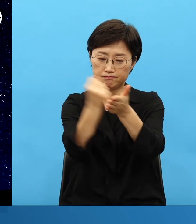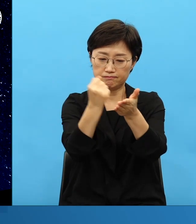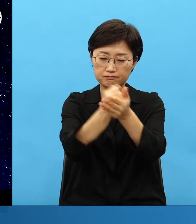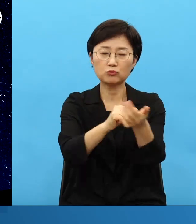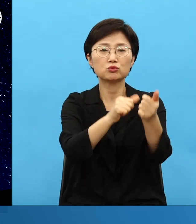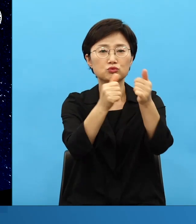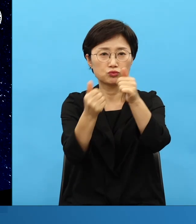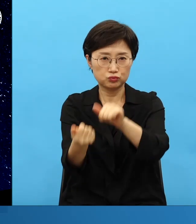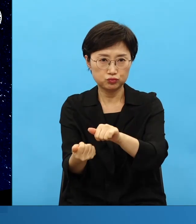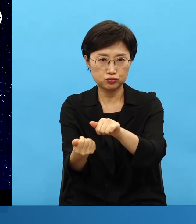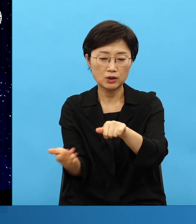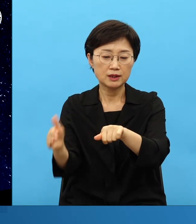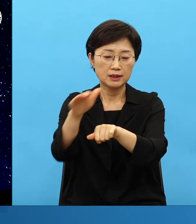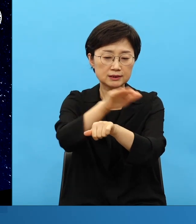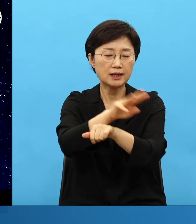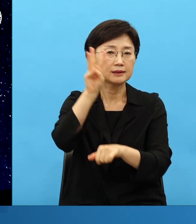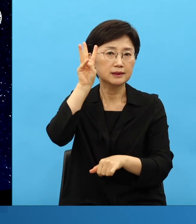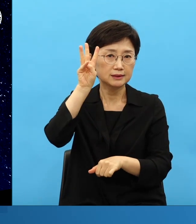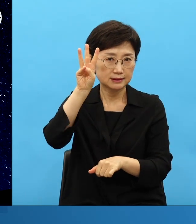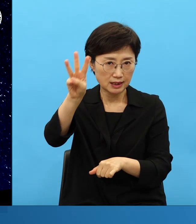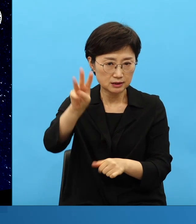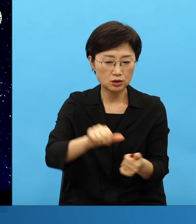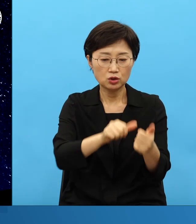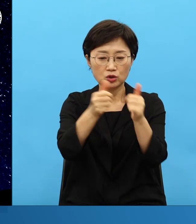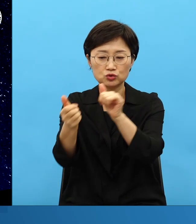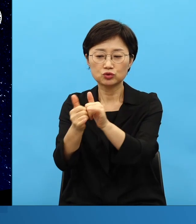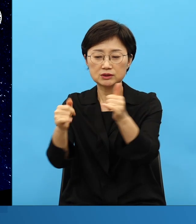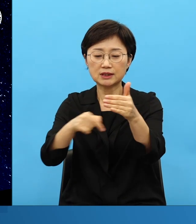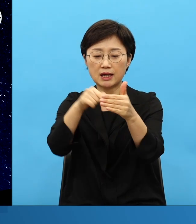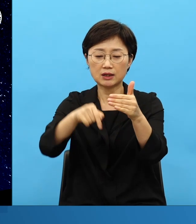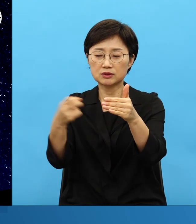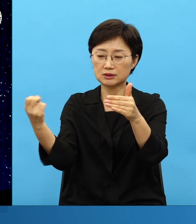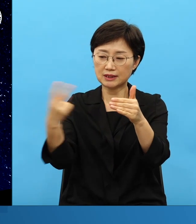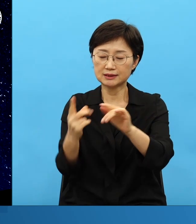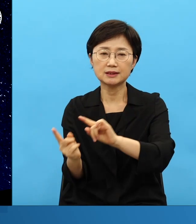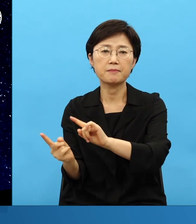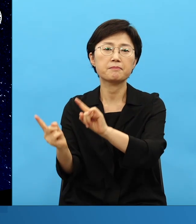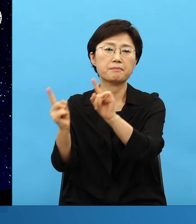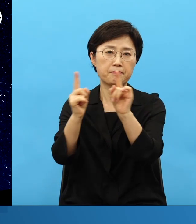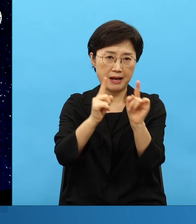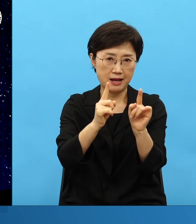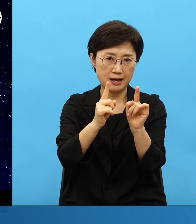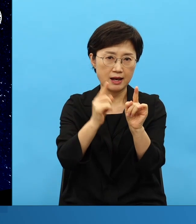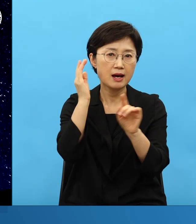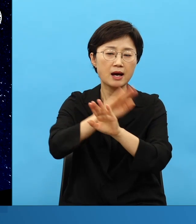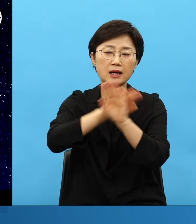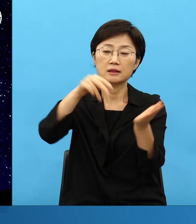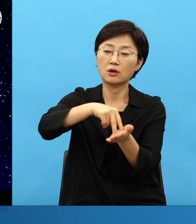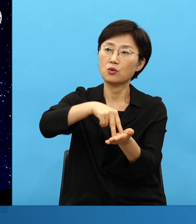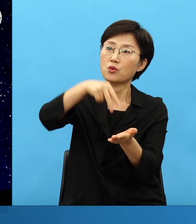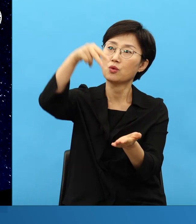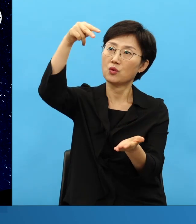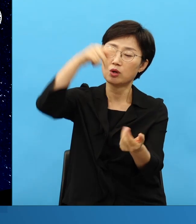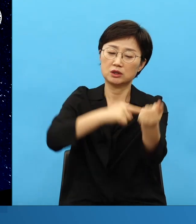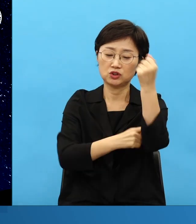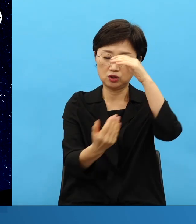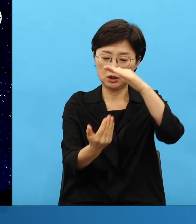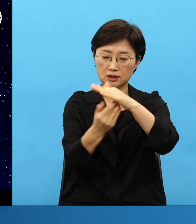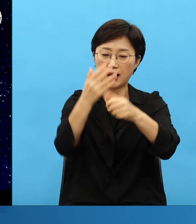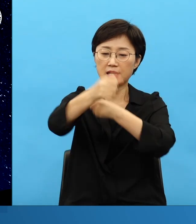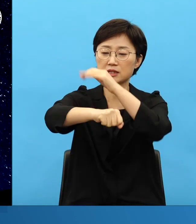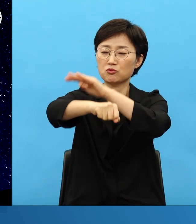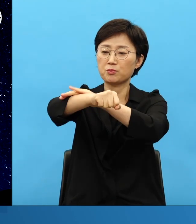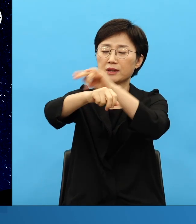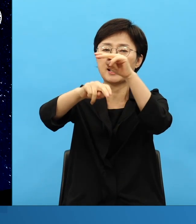못 박혀 죽으시고 장사한 지 사흘 만에 죽은 자 가운데서 다시 살아나시며 하늘에